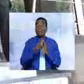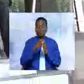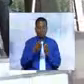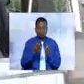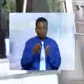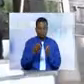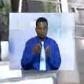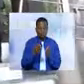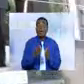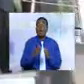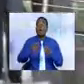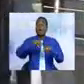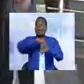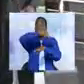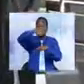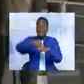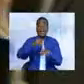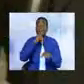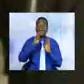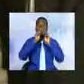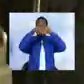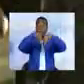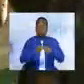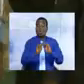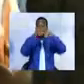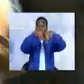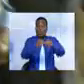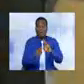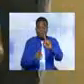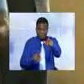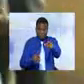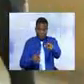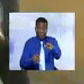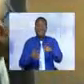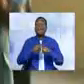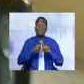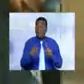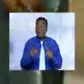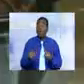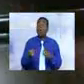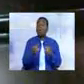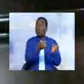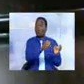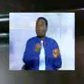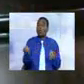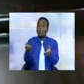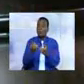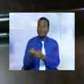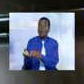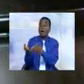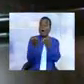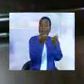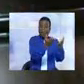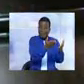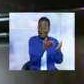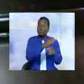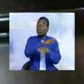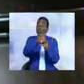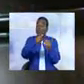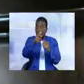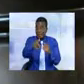de 2012-2013, 4500 tonnes de coton de la CMDT, compagnie malienne de développement de textiles, au